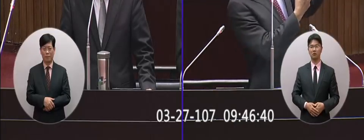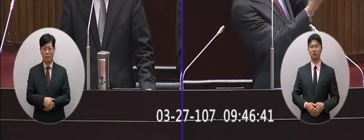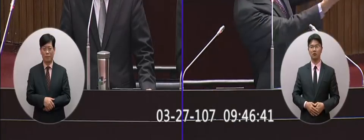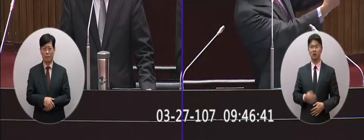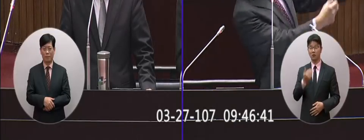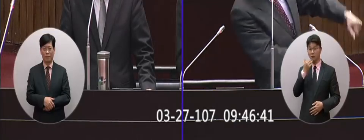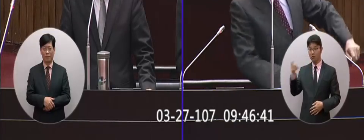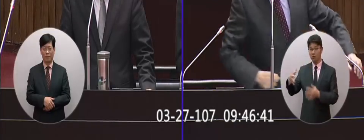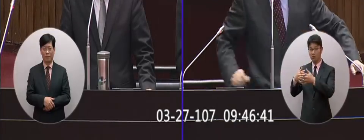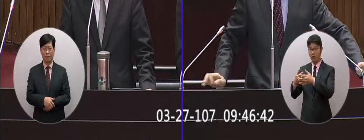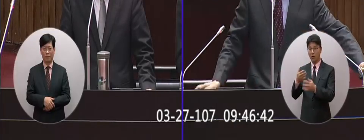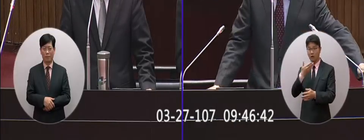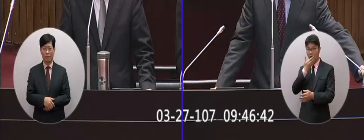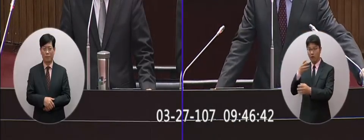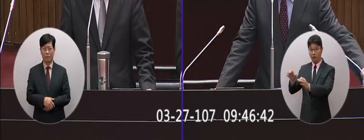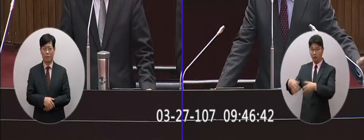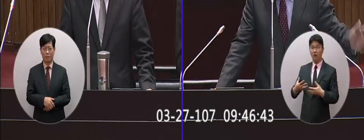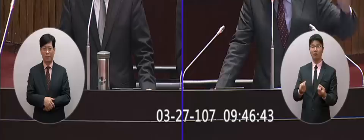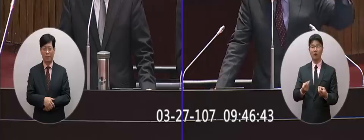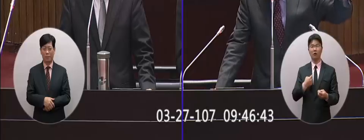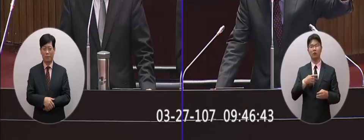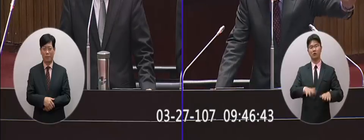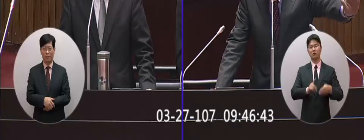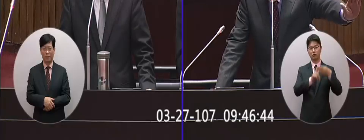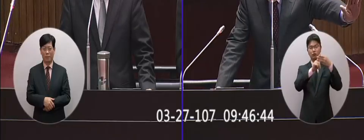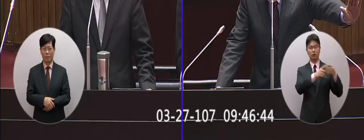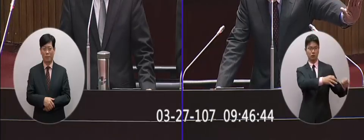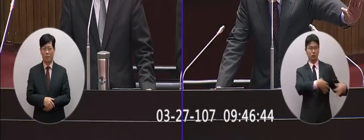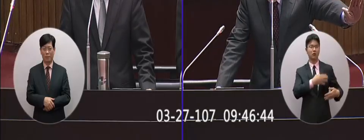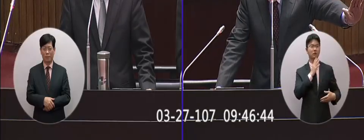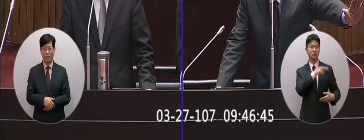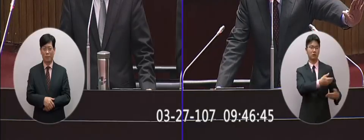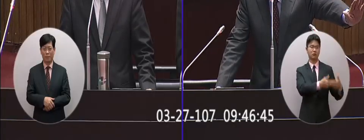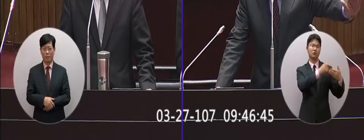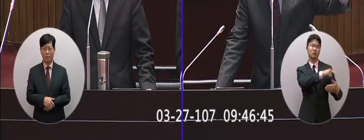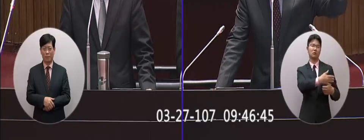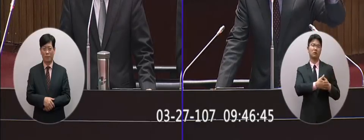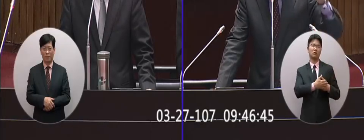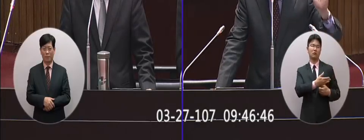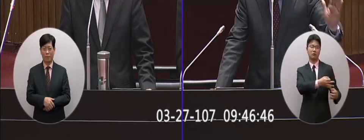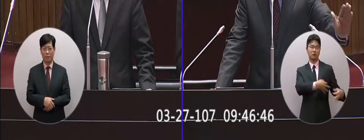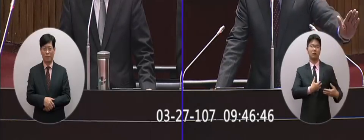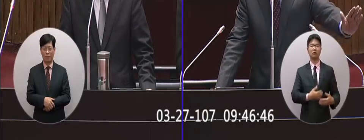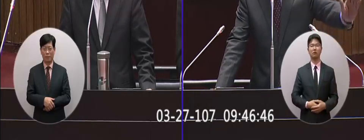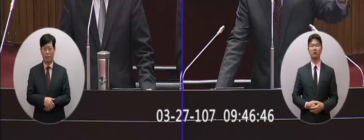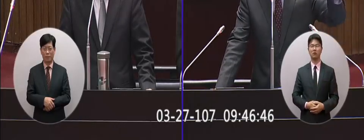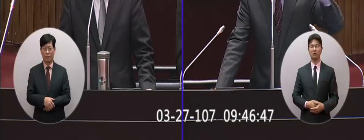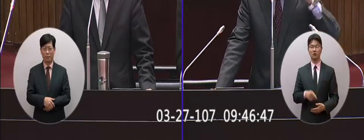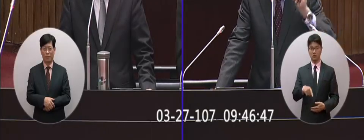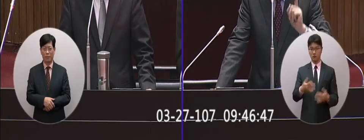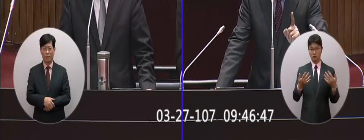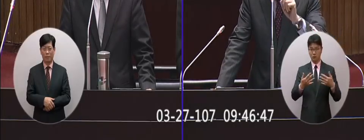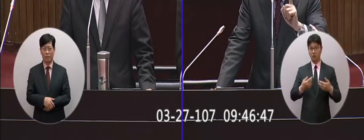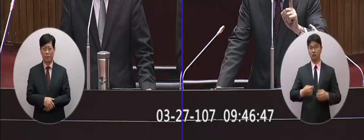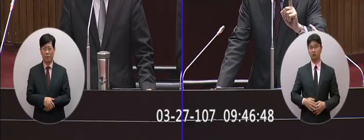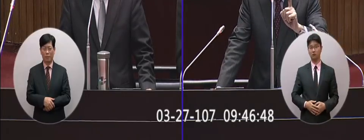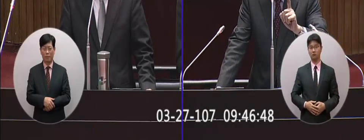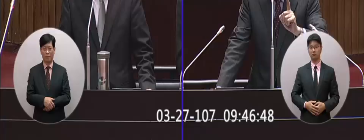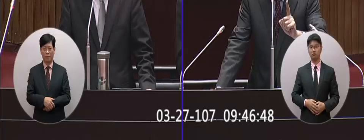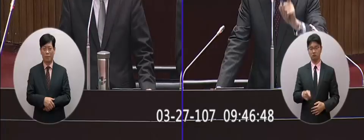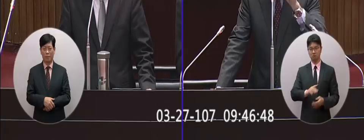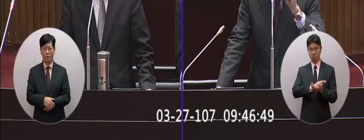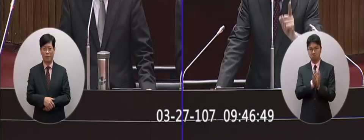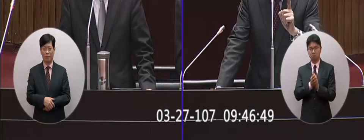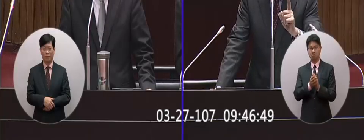利益，你现在最大的利益是在中国大陆嘛？你来回答这些问题，没这个问题，应该